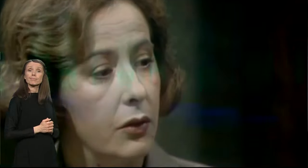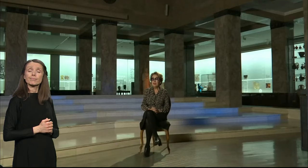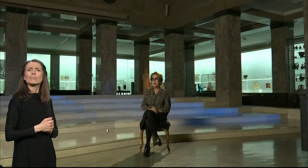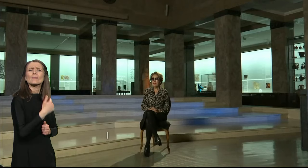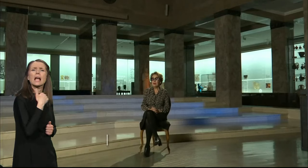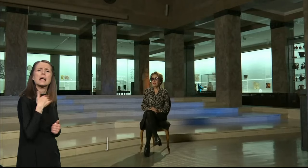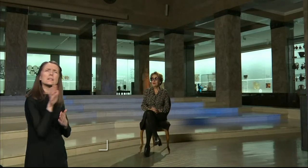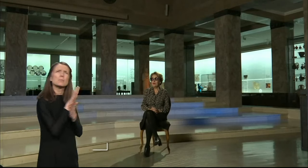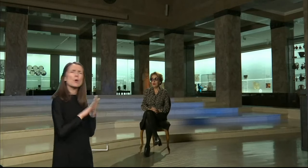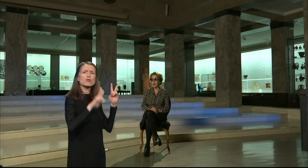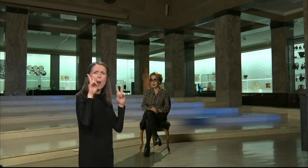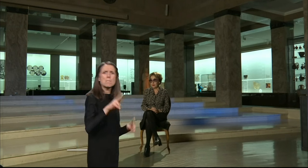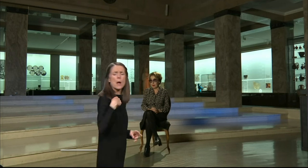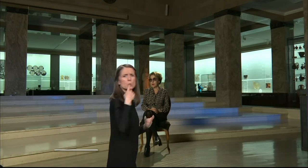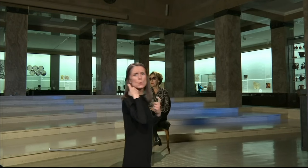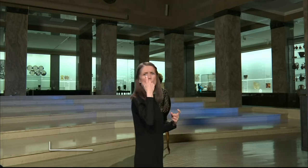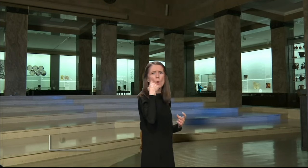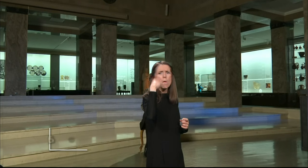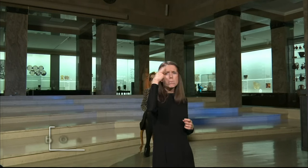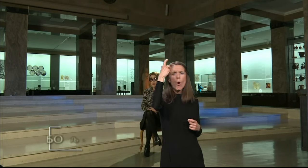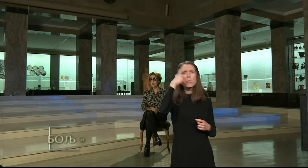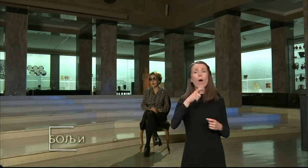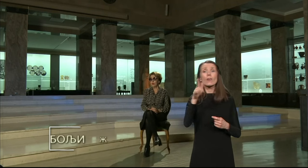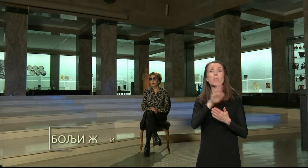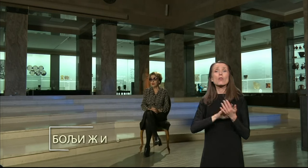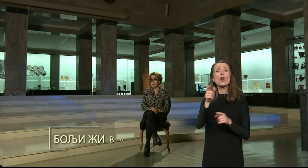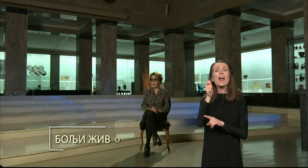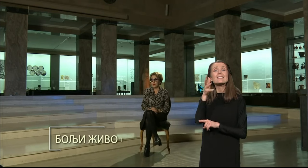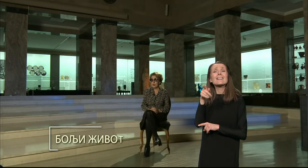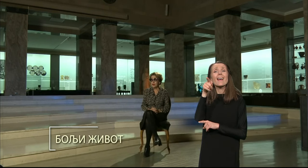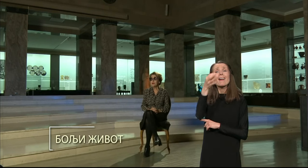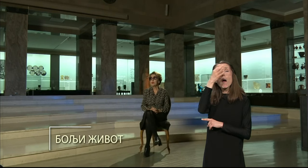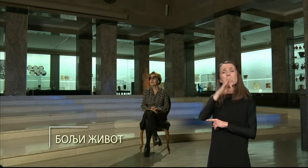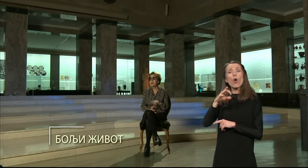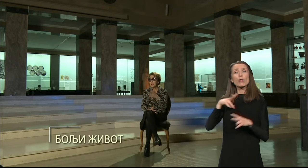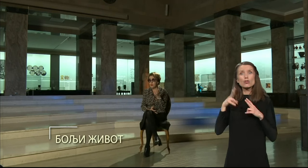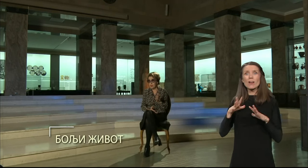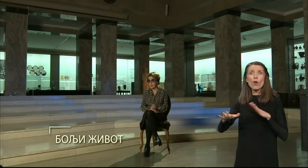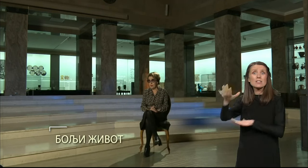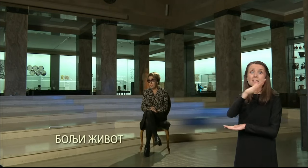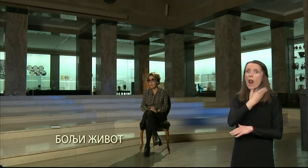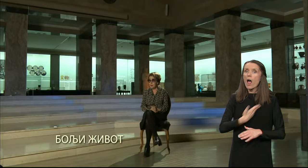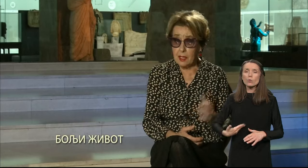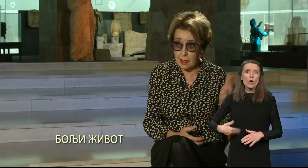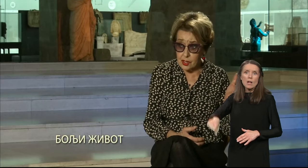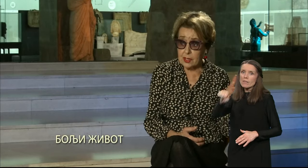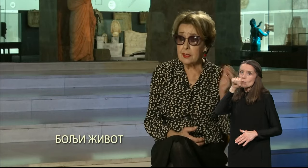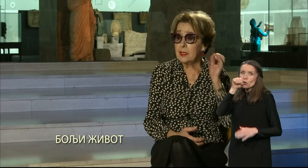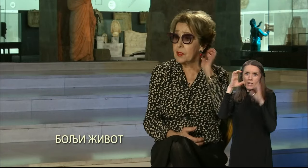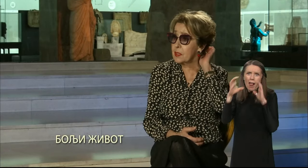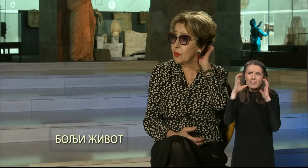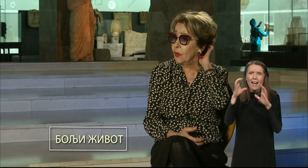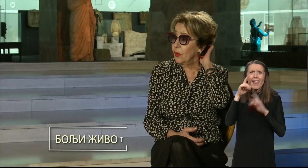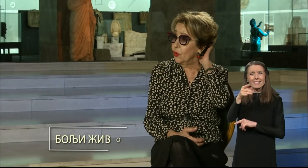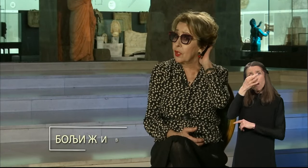negde sa Boljim životom. Jer to bila baš mega serija i oduševljeni su bili tom serijom cela Jugoslavija. I dan današnji kad